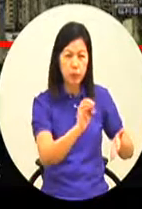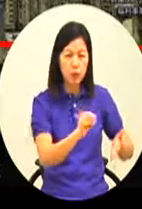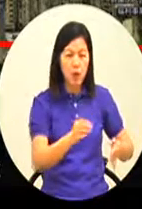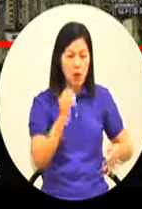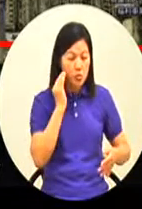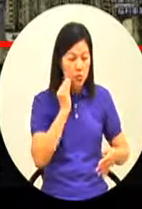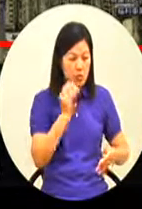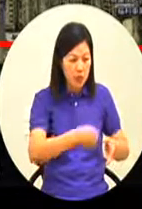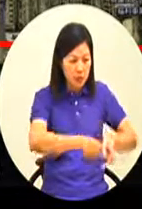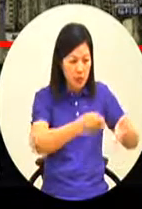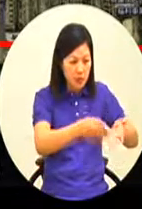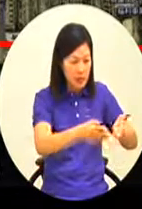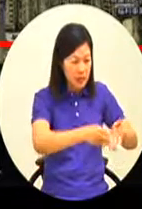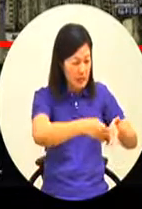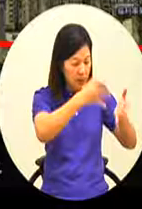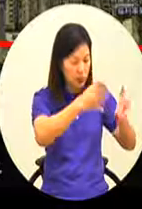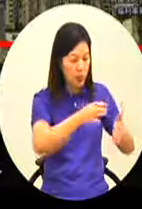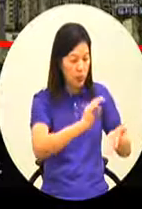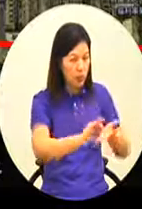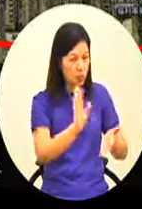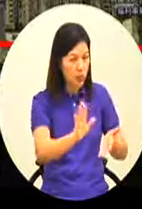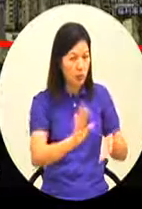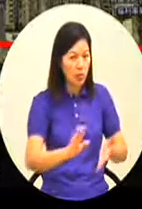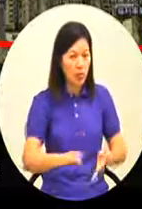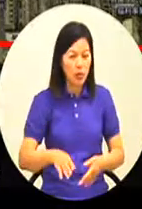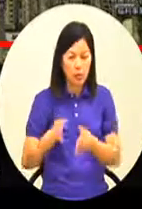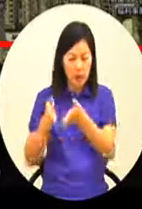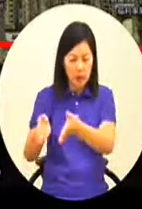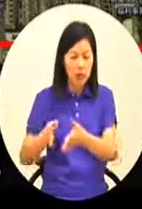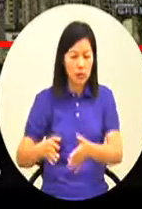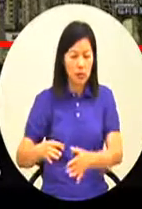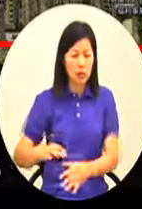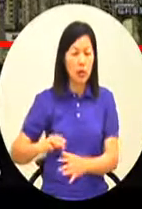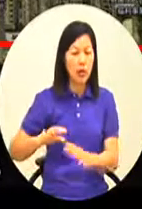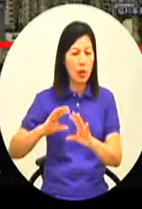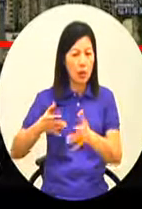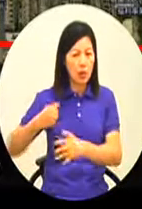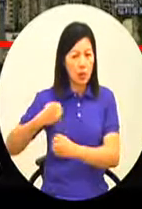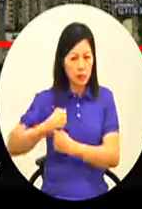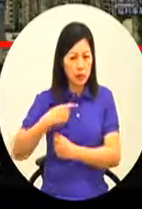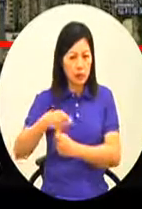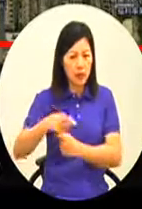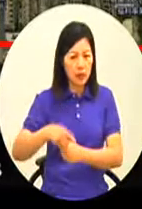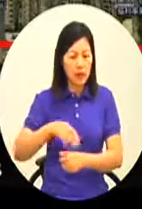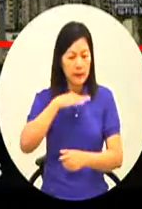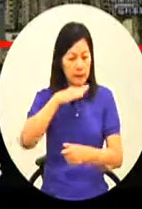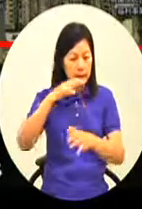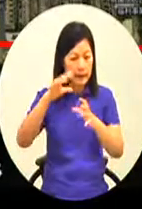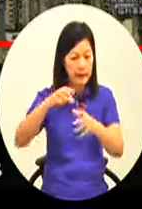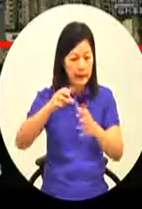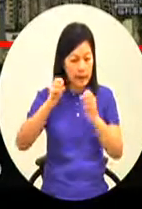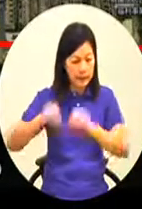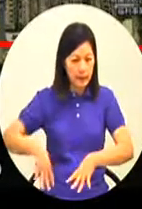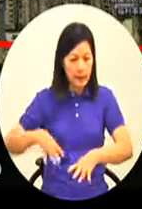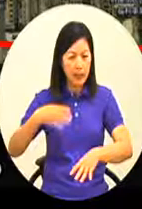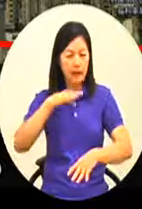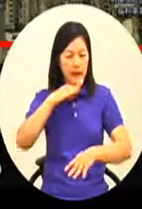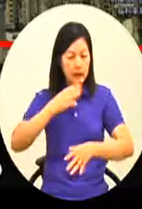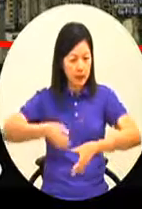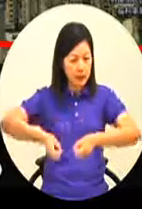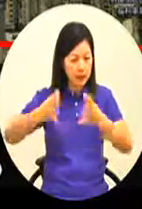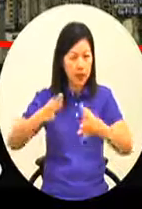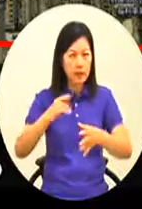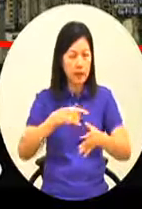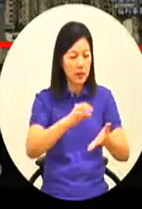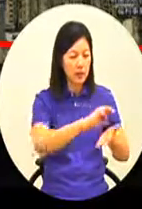如果有在使用的话，一般我们跟国防部的处理的原则就是代拆代建。但是我跟各位说明哈，这个没